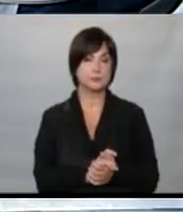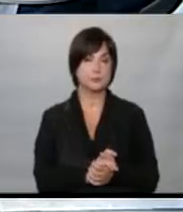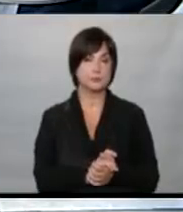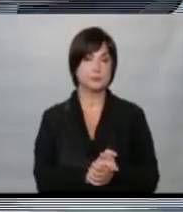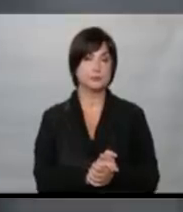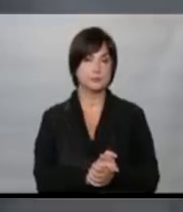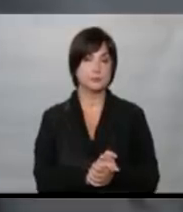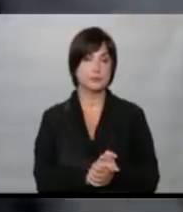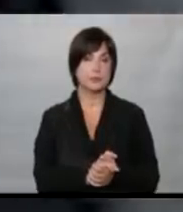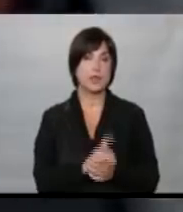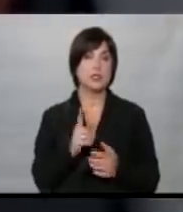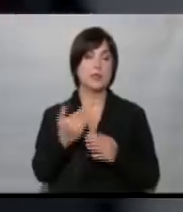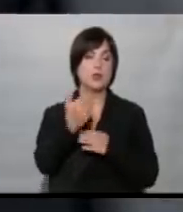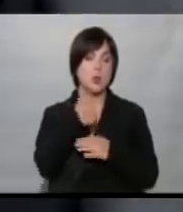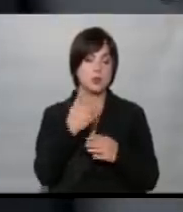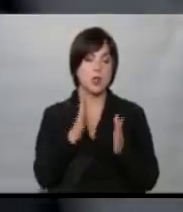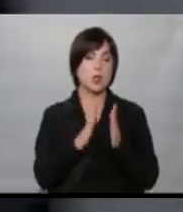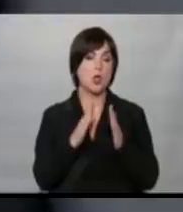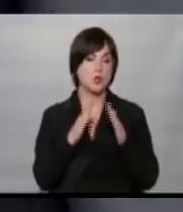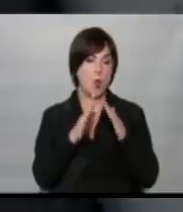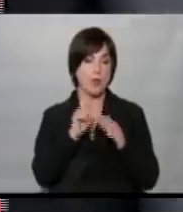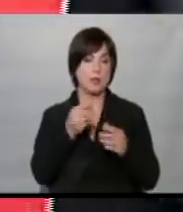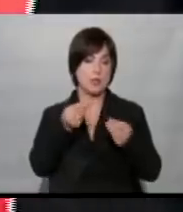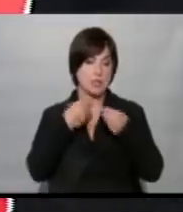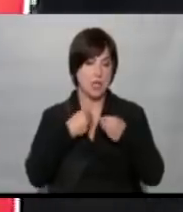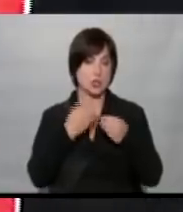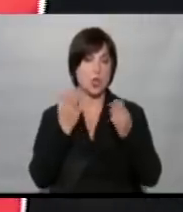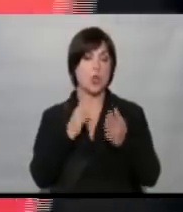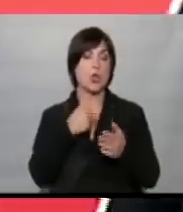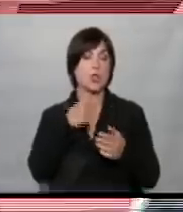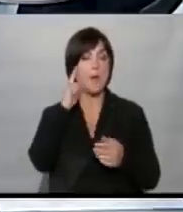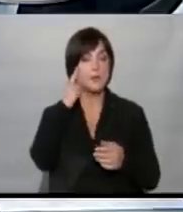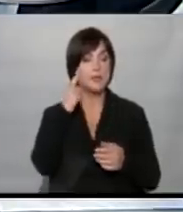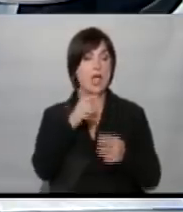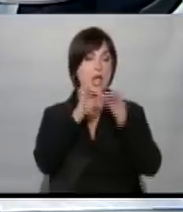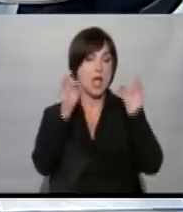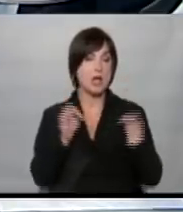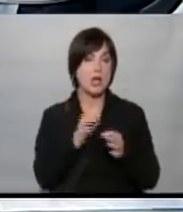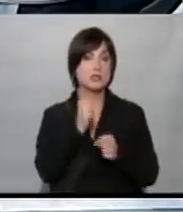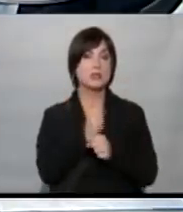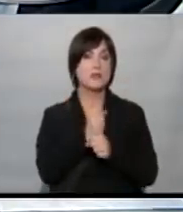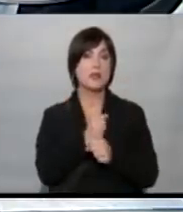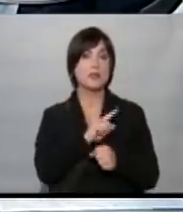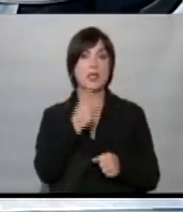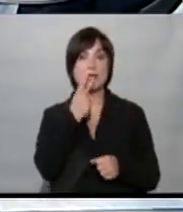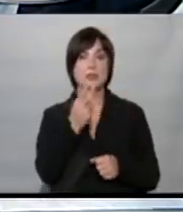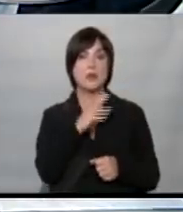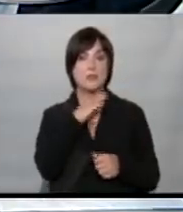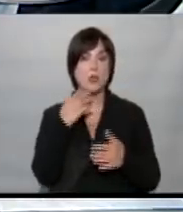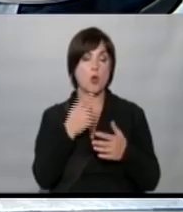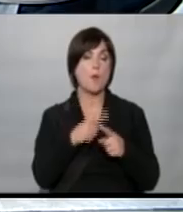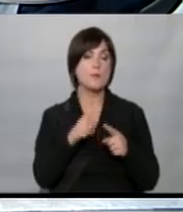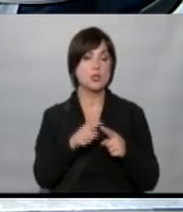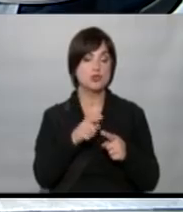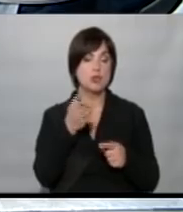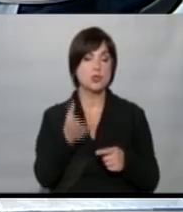за тоа што не ми дојдоа дома и не ми дадоа памфлет. Но сепак, како методолошка рамка, како се одвиваат работите. Не гледам некоја многу голема причина,